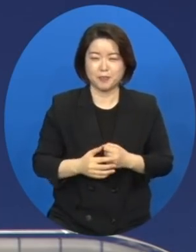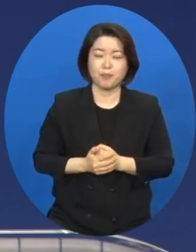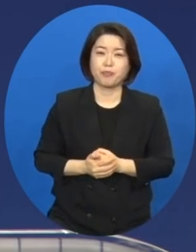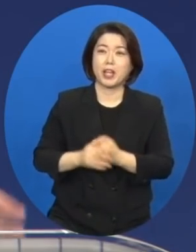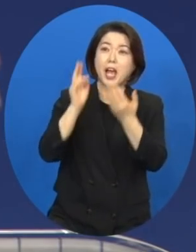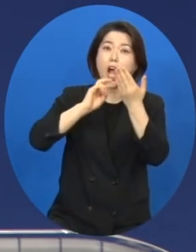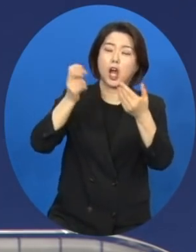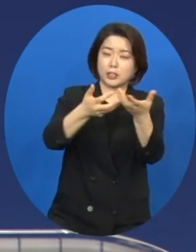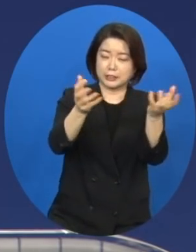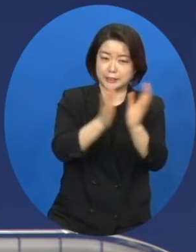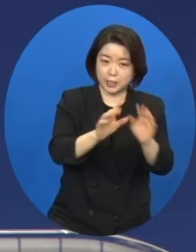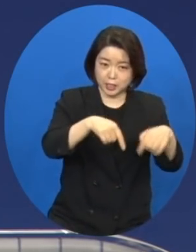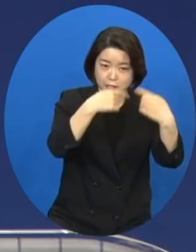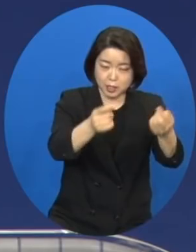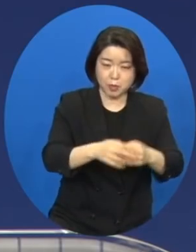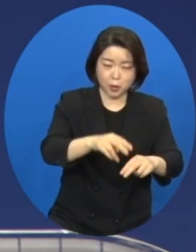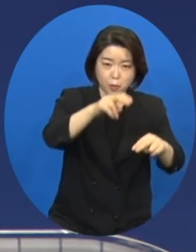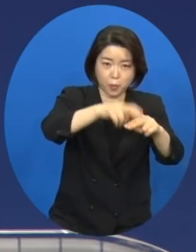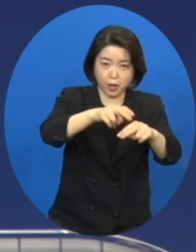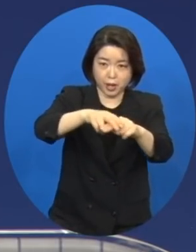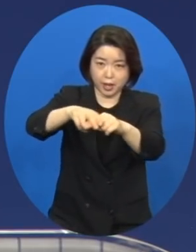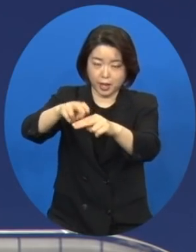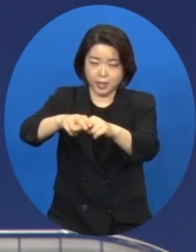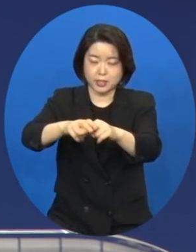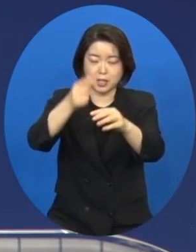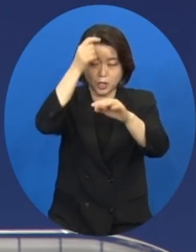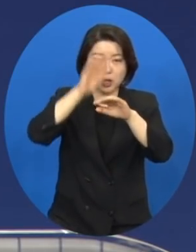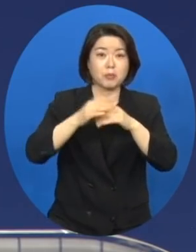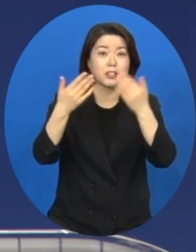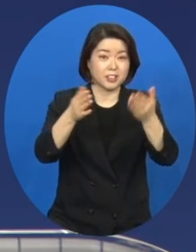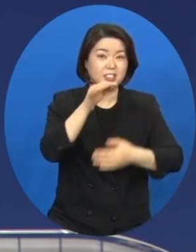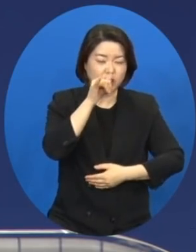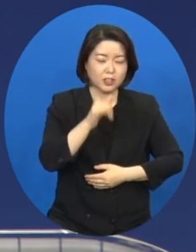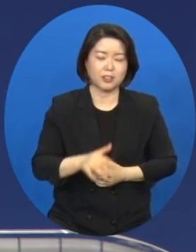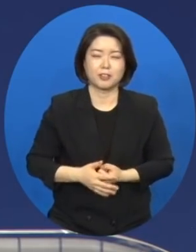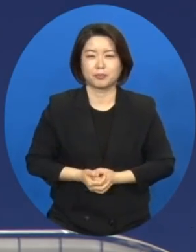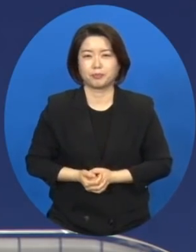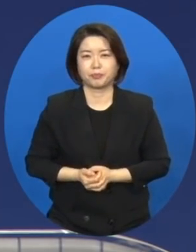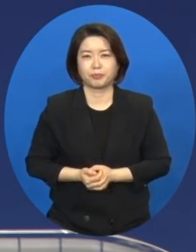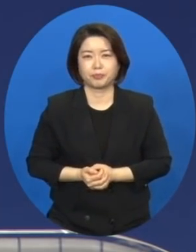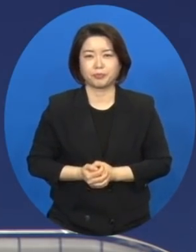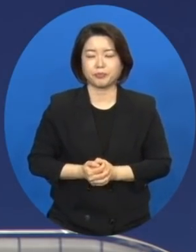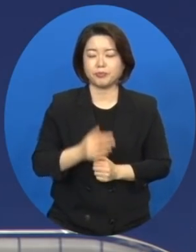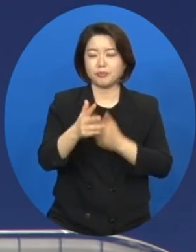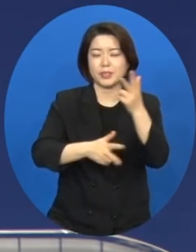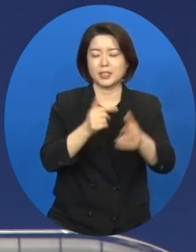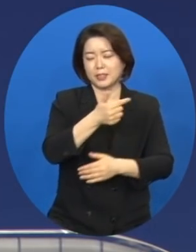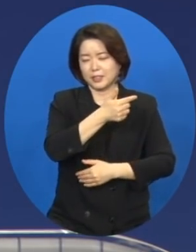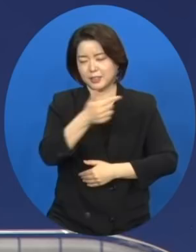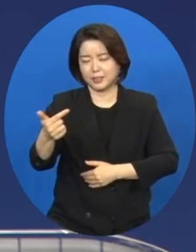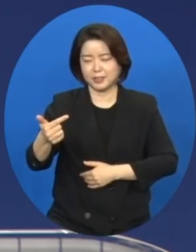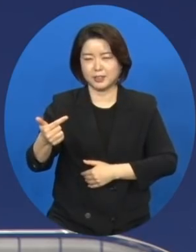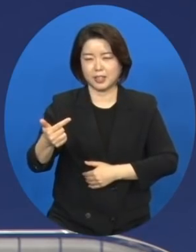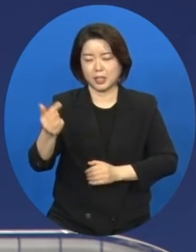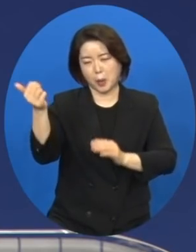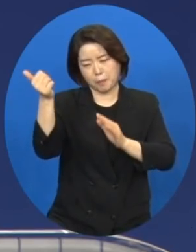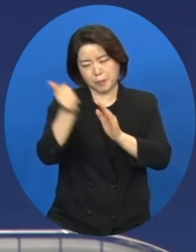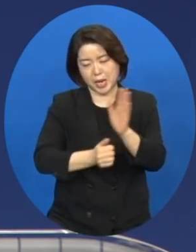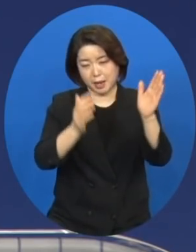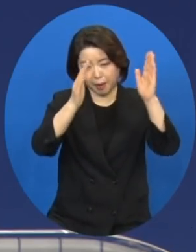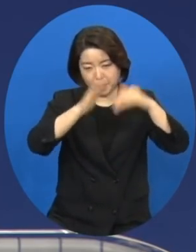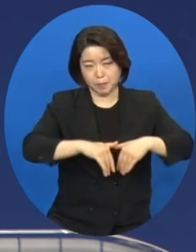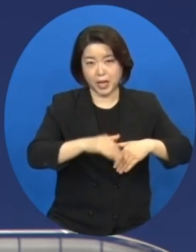성가대에 나오셔서 앞자리에서 또 그렇게 예배를 드리셨는데요. 사업이 크게 실패한 경험이 있었지만 몇 년